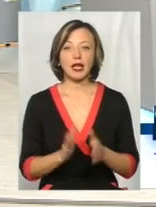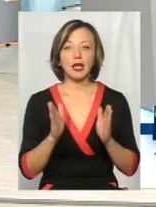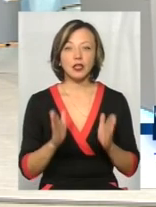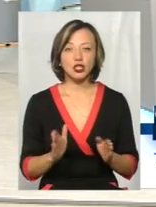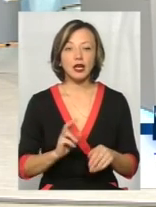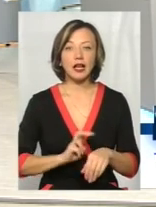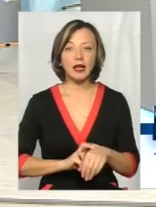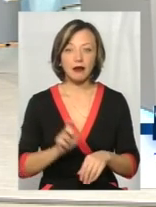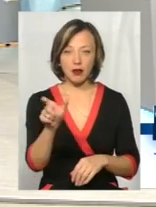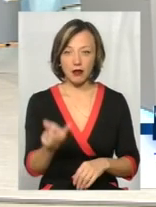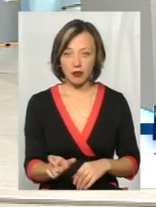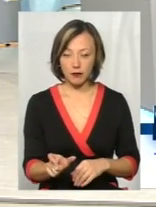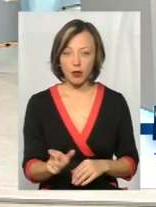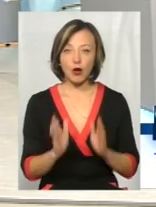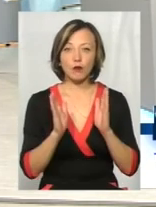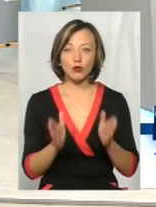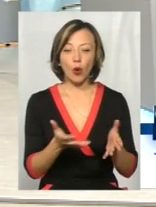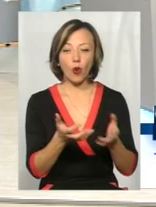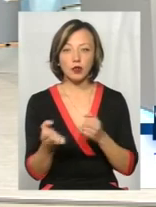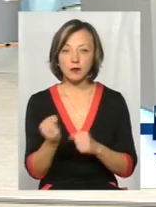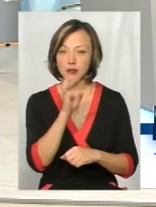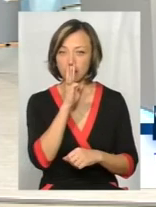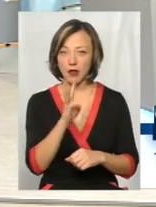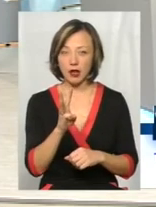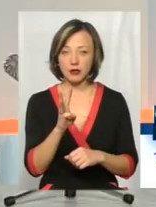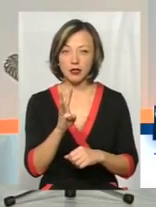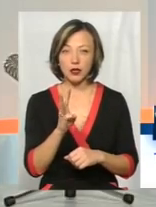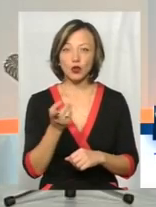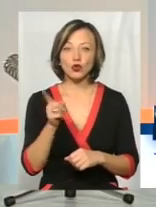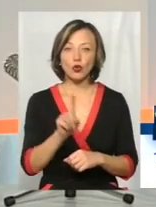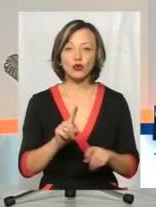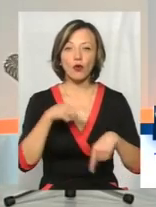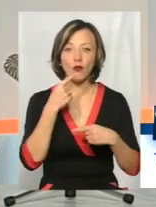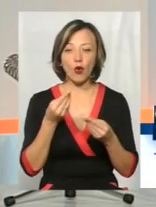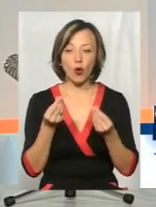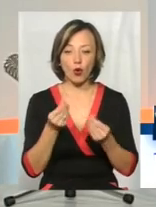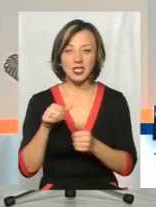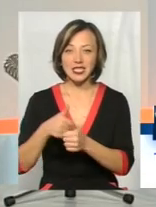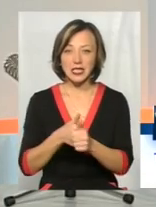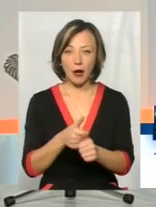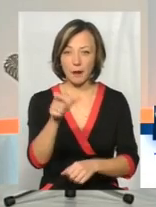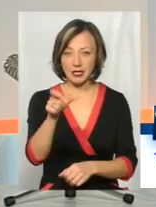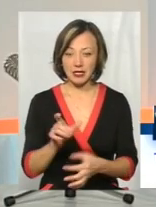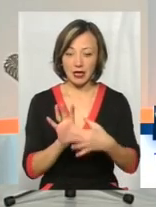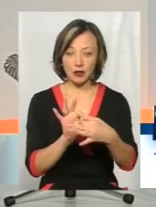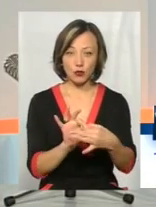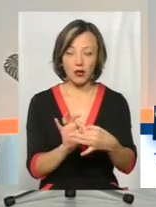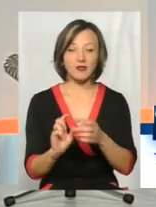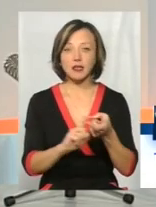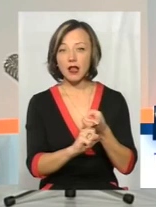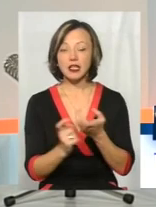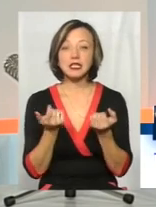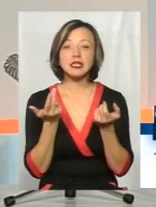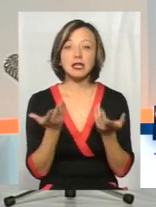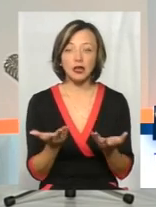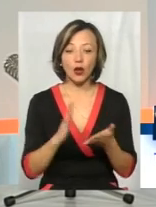лікар буде отримувати заробітну плату, це то, що ми говоримо, гроші ходять за пацієнтом, залежно від того,